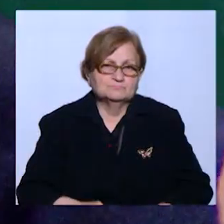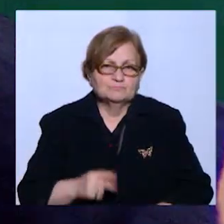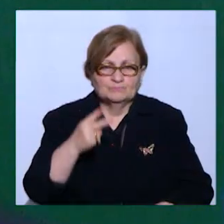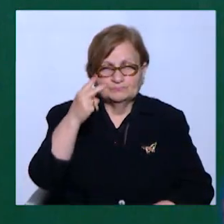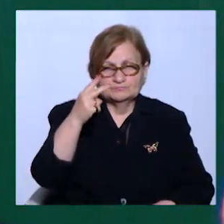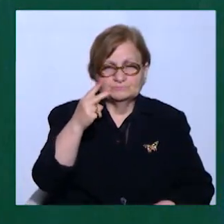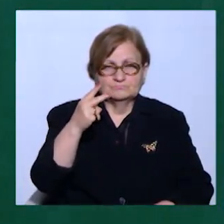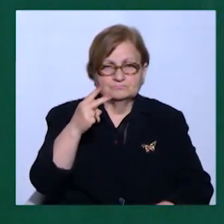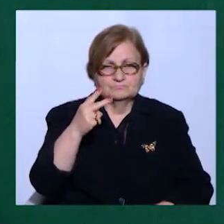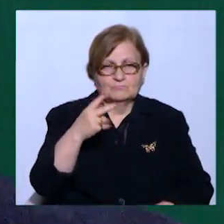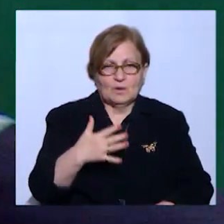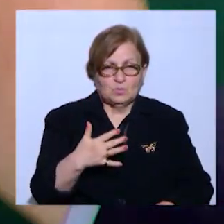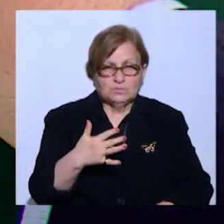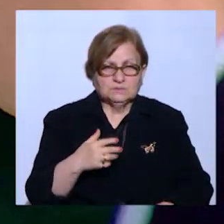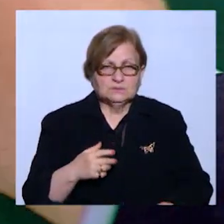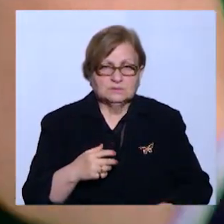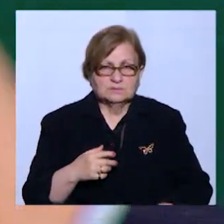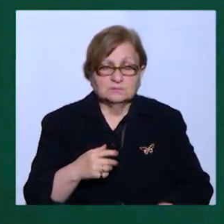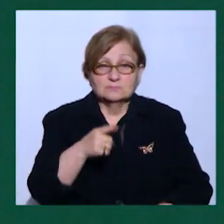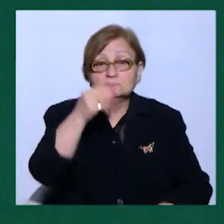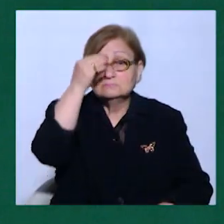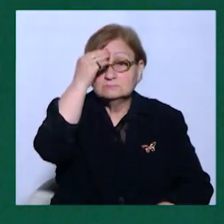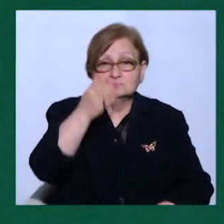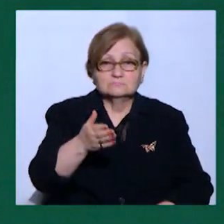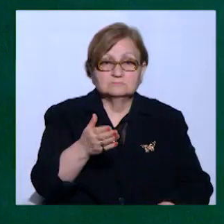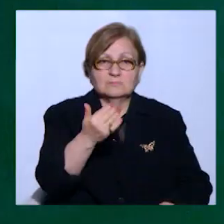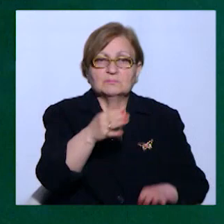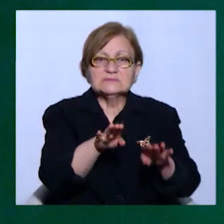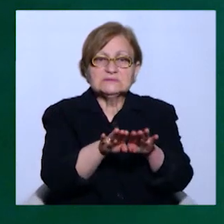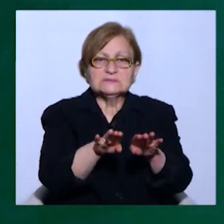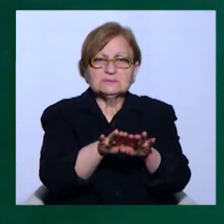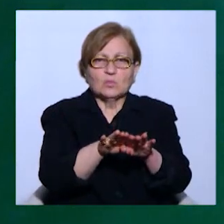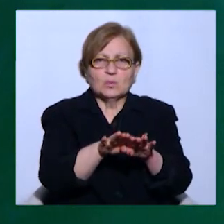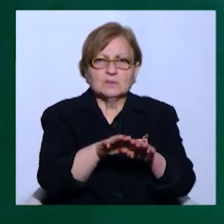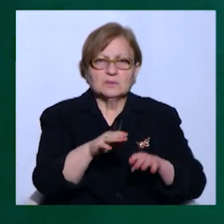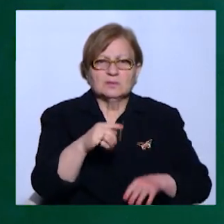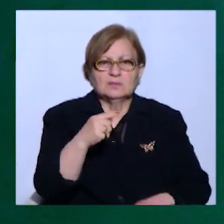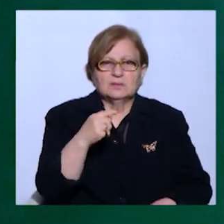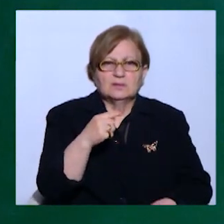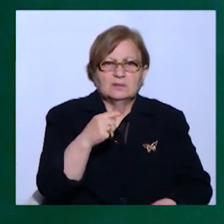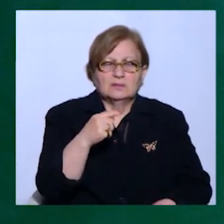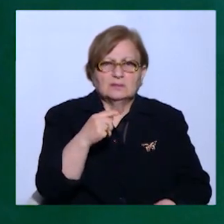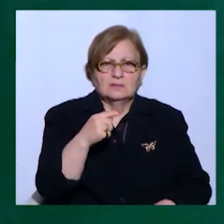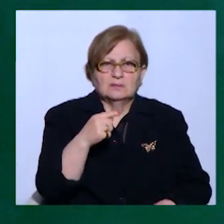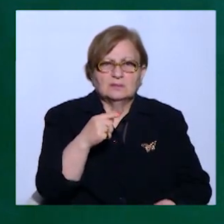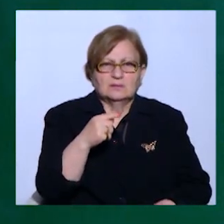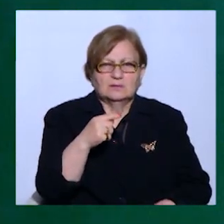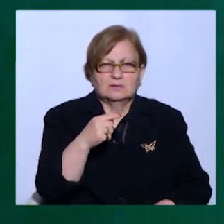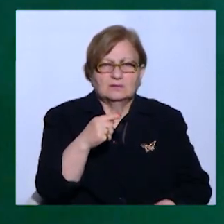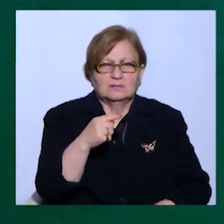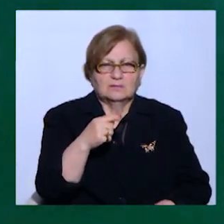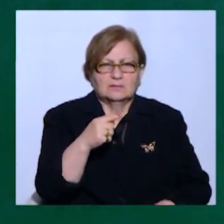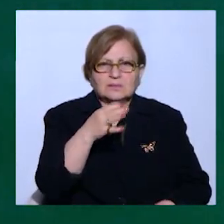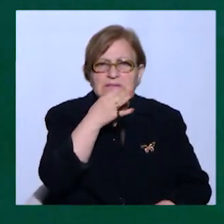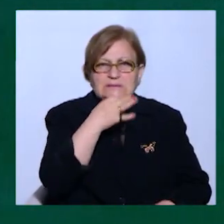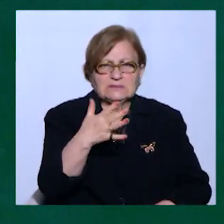ორი მეხუთედი. აბა წარმოვიდგინოთ მისი ტოლი წილადის სახით, ფიქრობთ ხოლმე თქვი რაღაცა